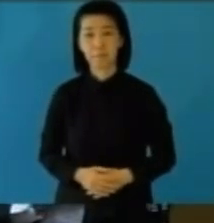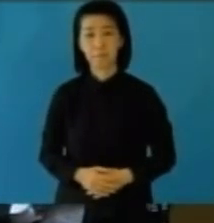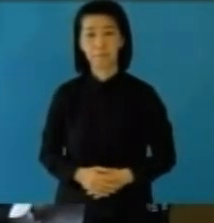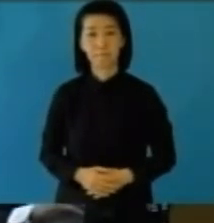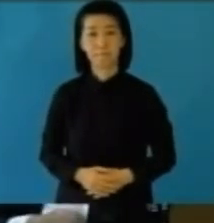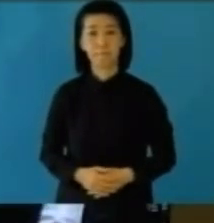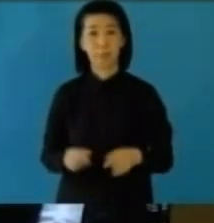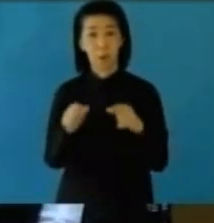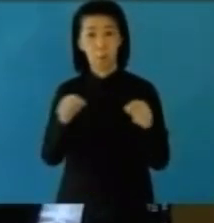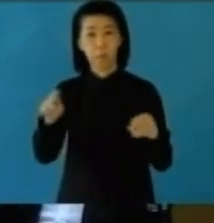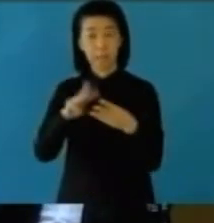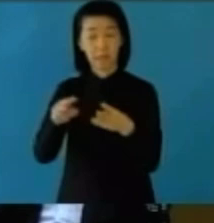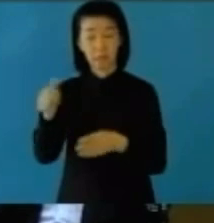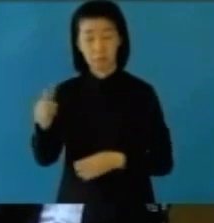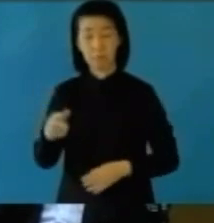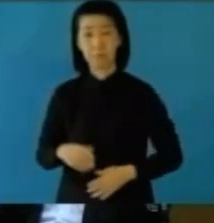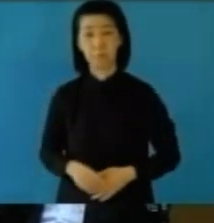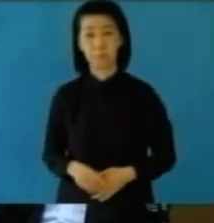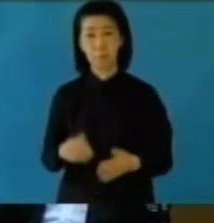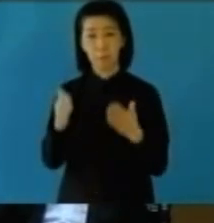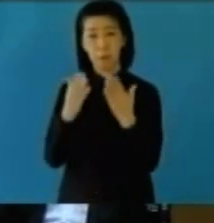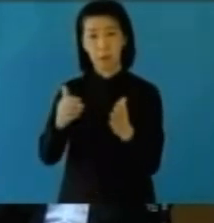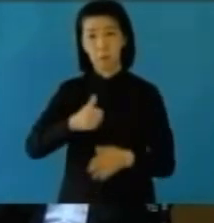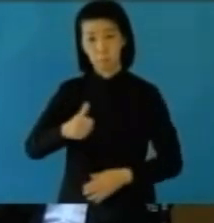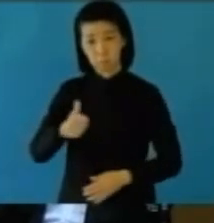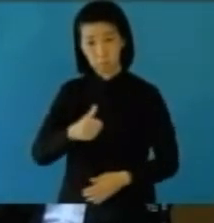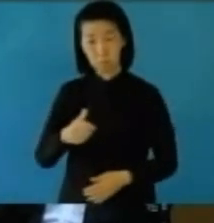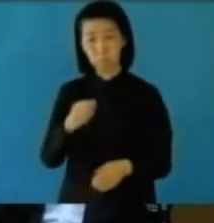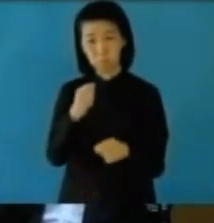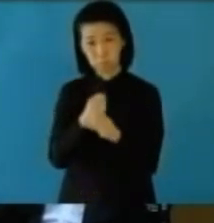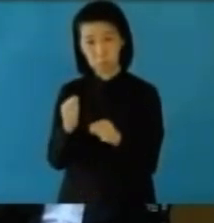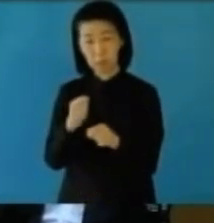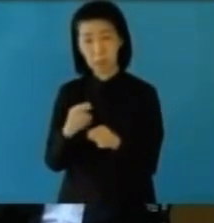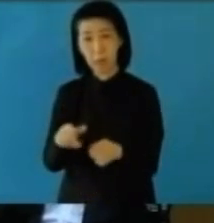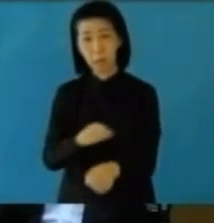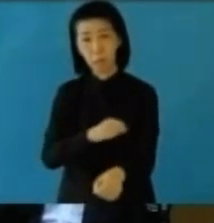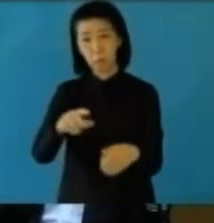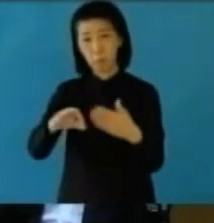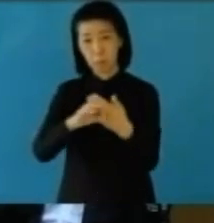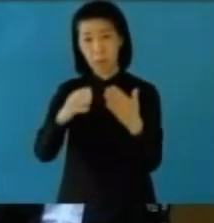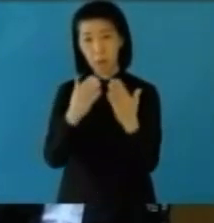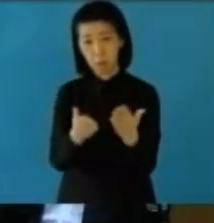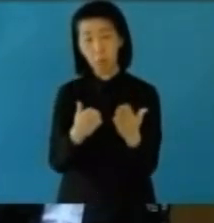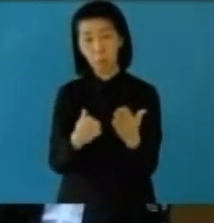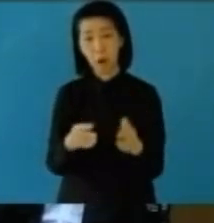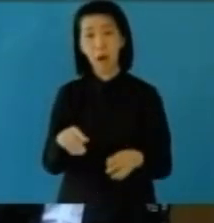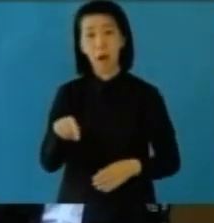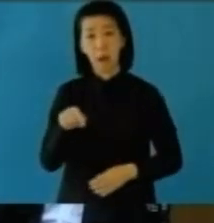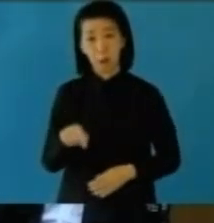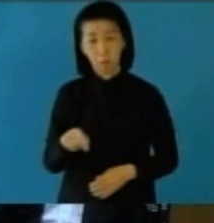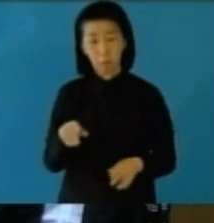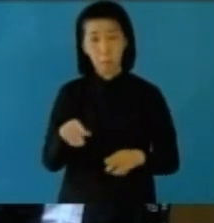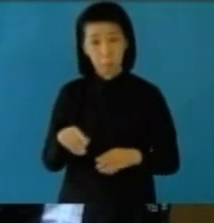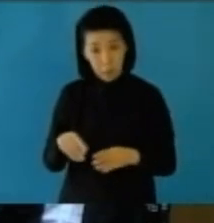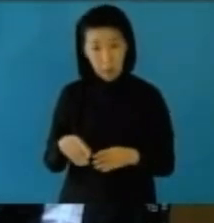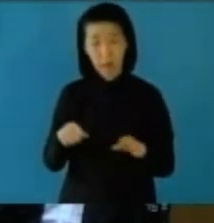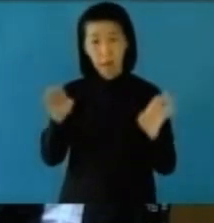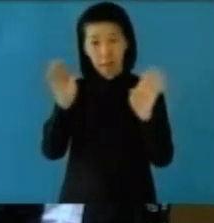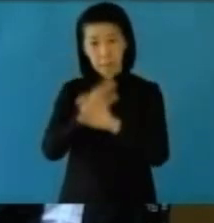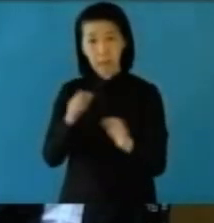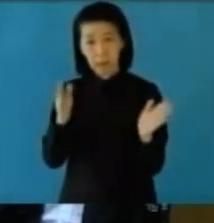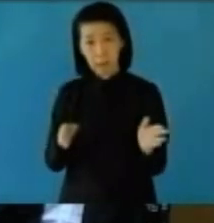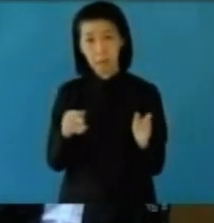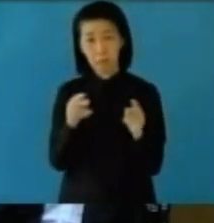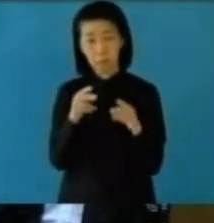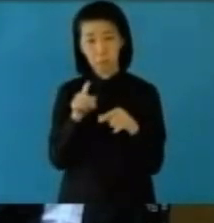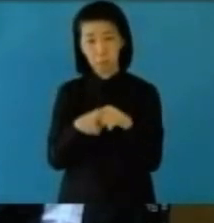秀君。 で、不登校の特例化についてですね、今回教育庁ですね、非常にこの夜間中学の整備というのは僕は評価してるんですよ。